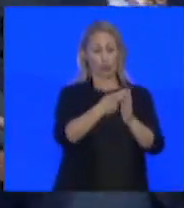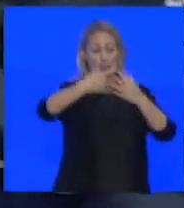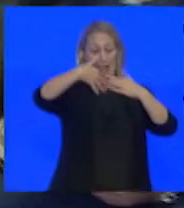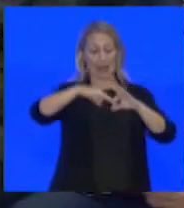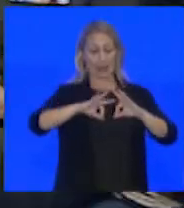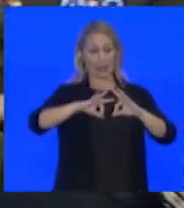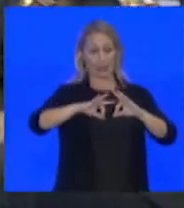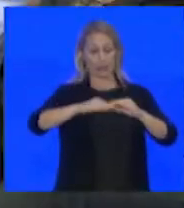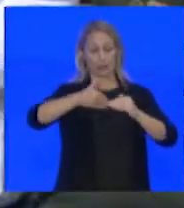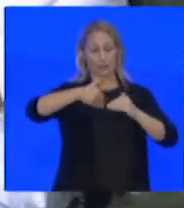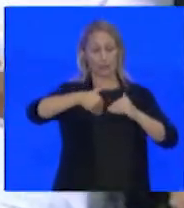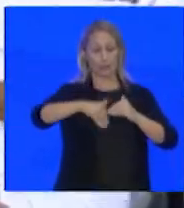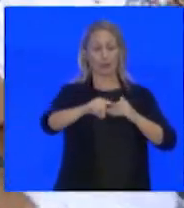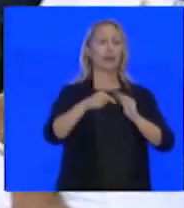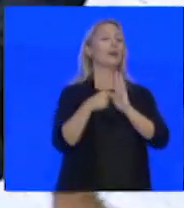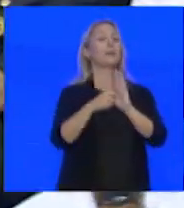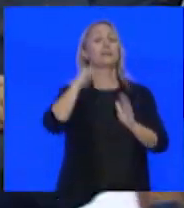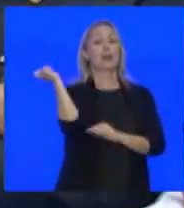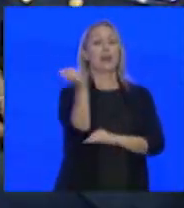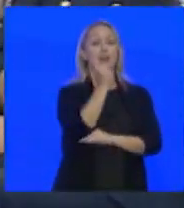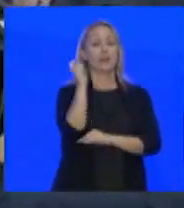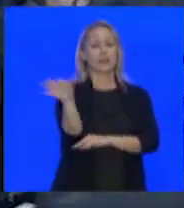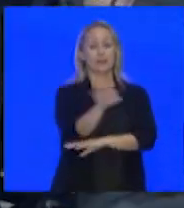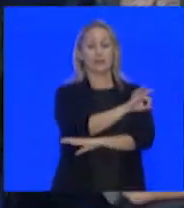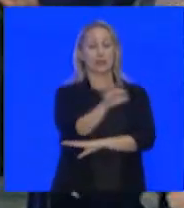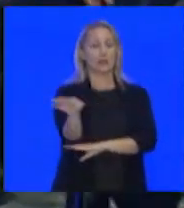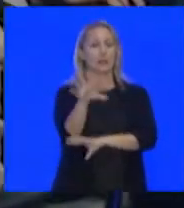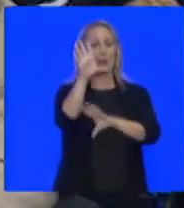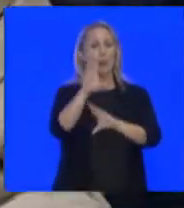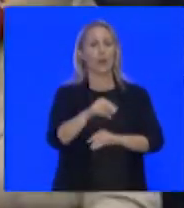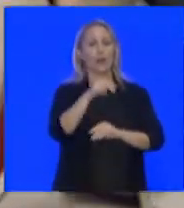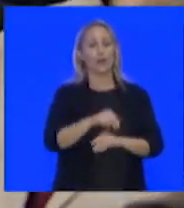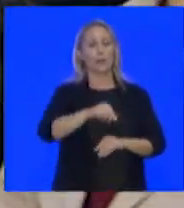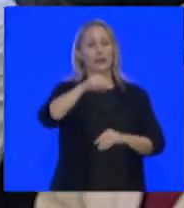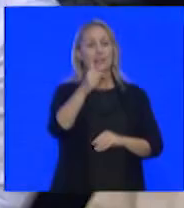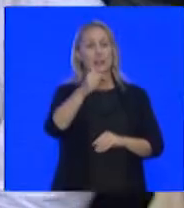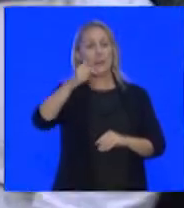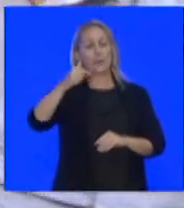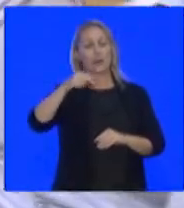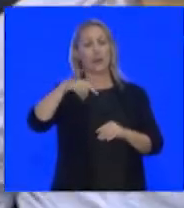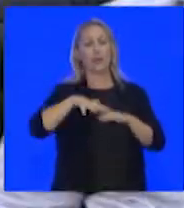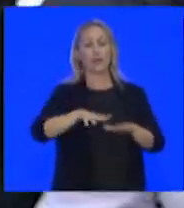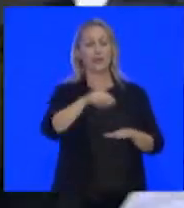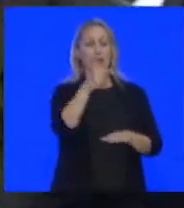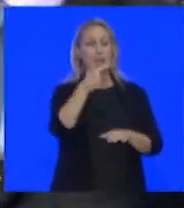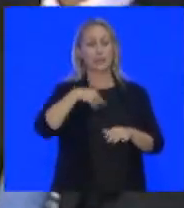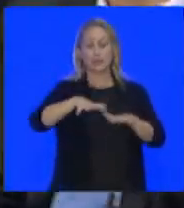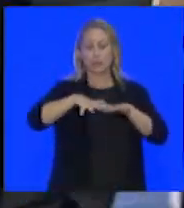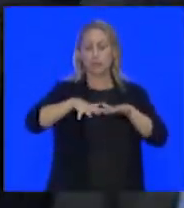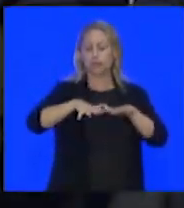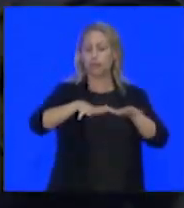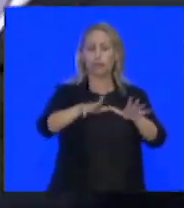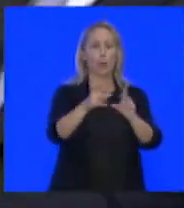παρουσιάσει την εθνική της στρατηγική για τα δίκτυα 5G, με δημοπράτηση και του σχετικού